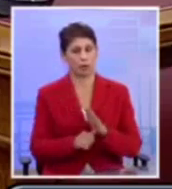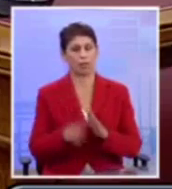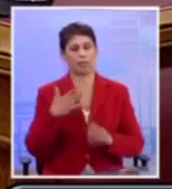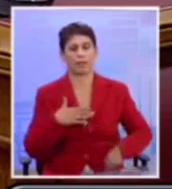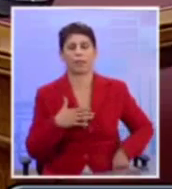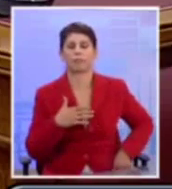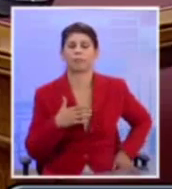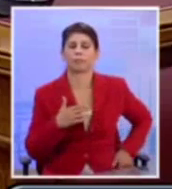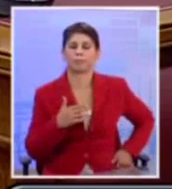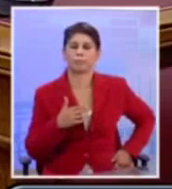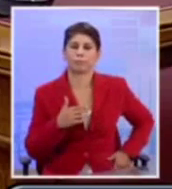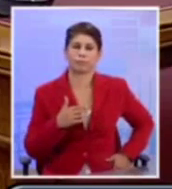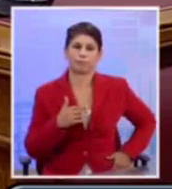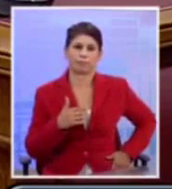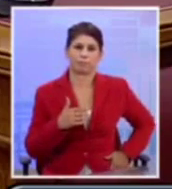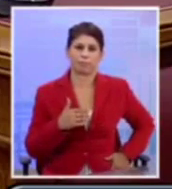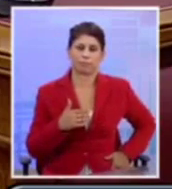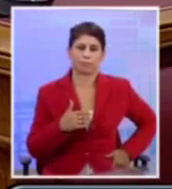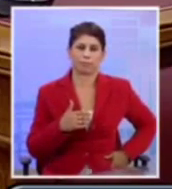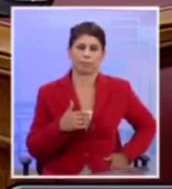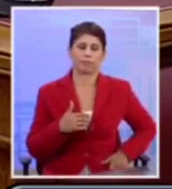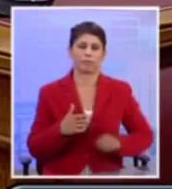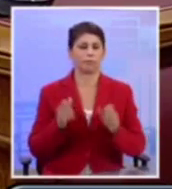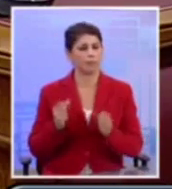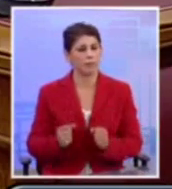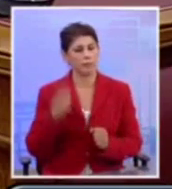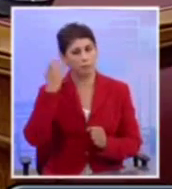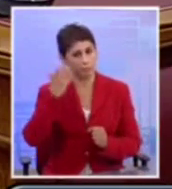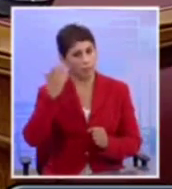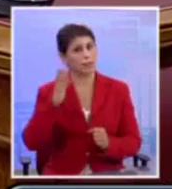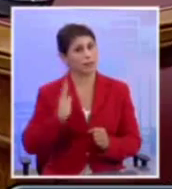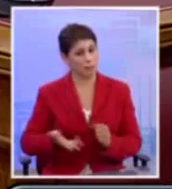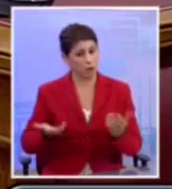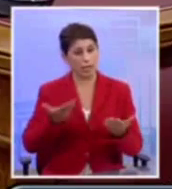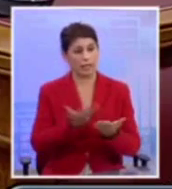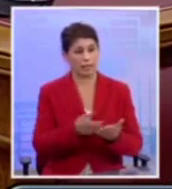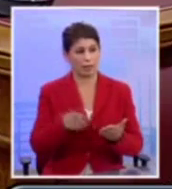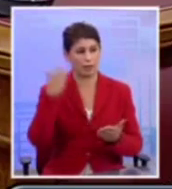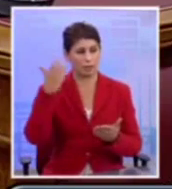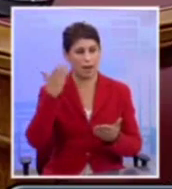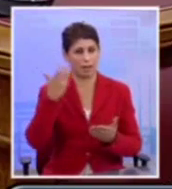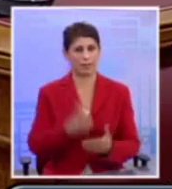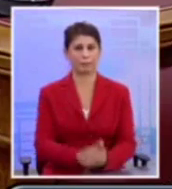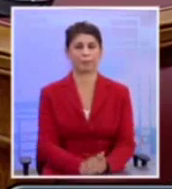σταθώ σε μια μελέτη την οποία θα σας καλούσα να την και μπορώ να σας την καταθέσω.